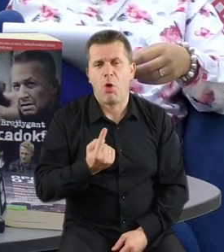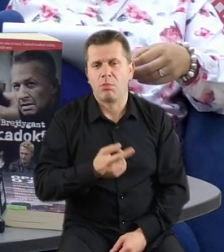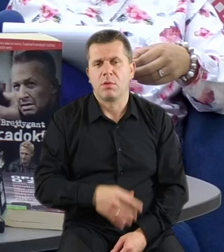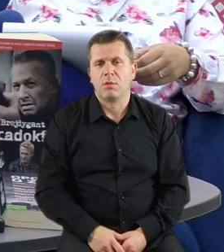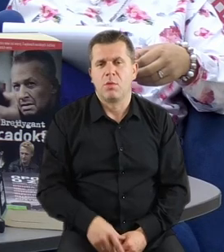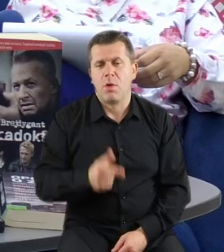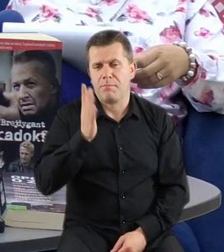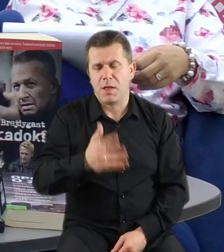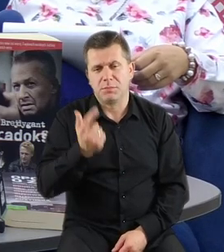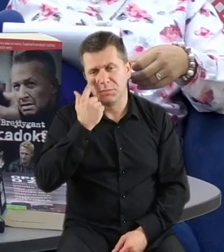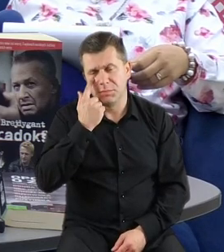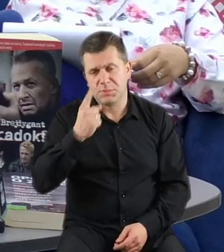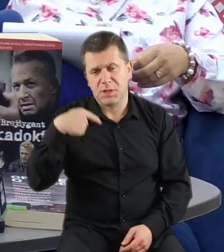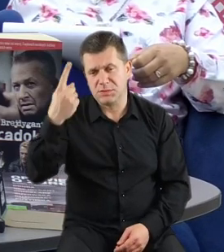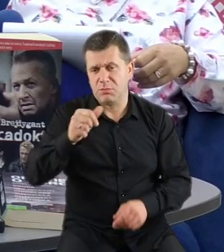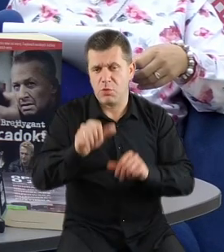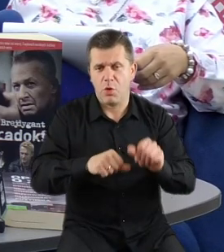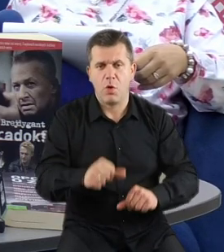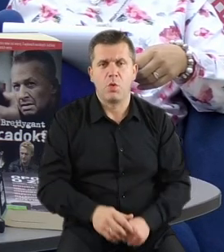I ona pewnie wyjdzie w przyszłym roku.